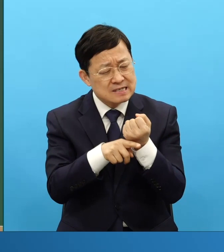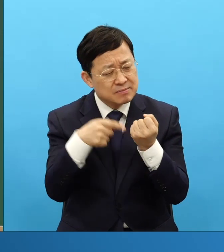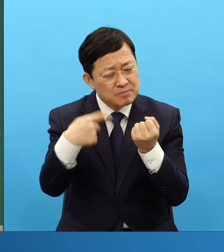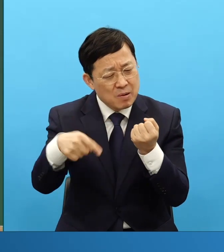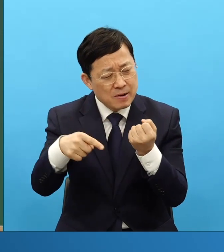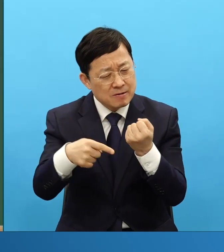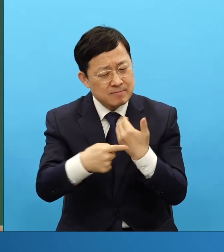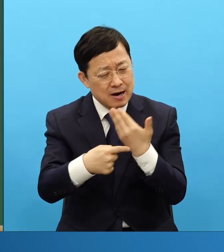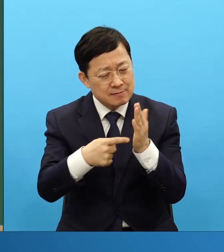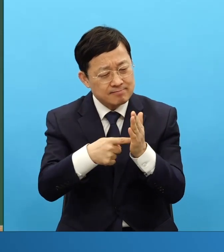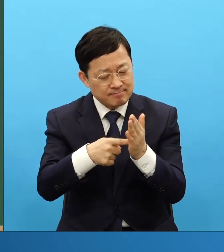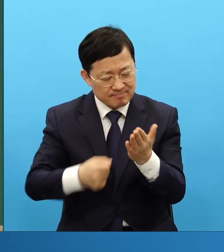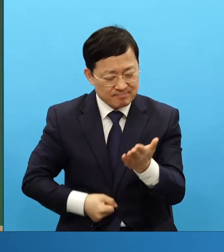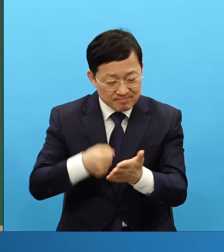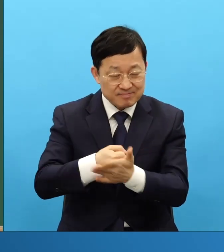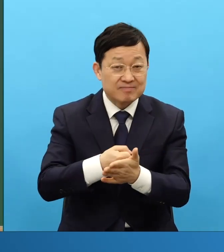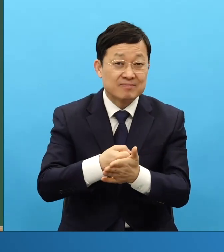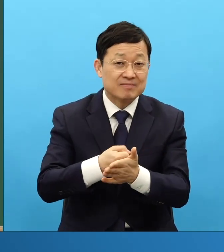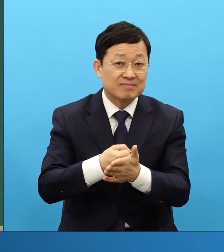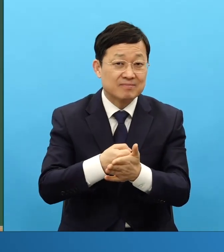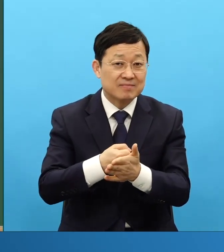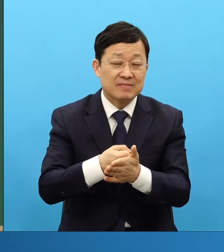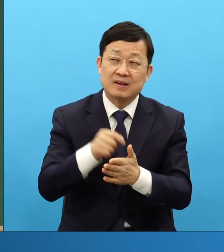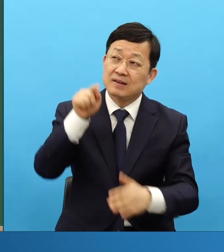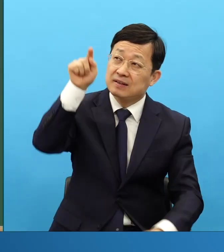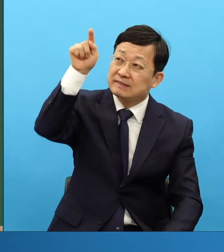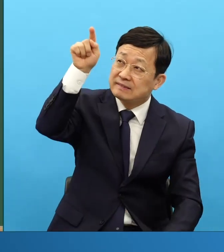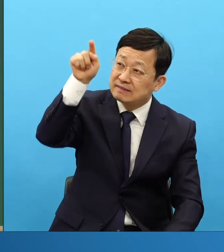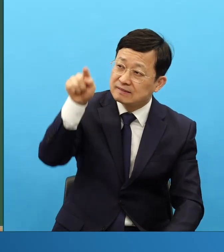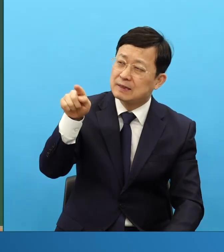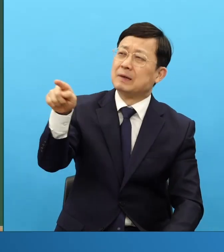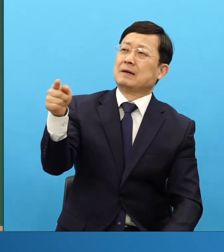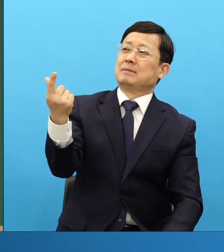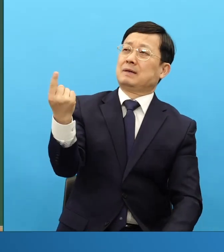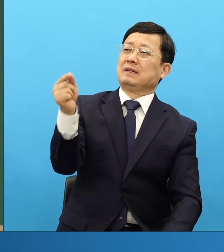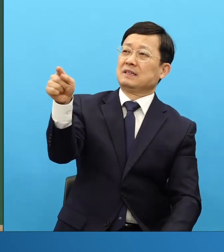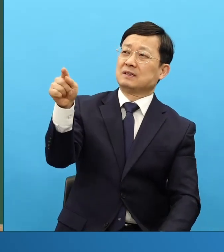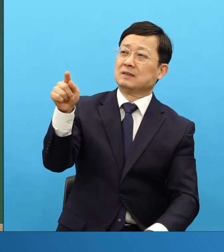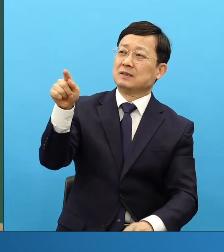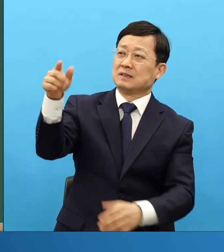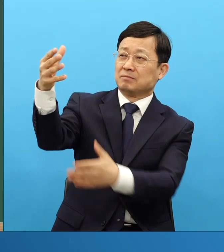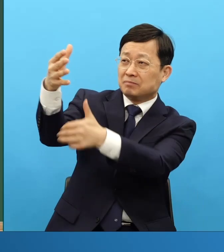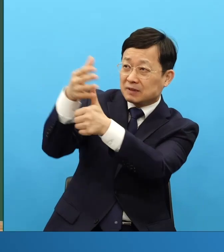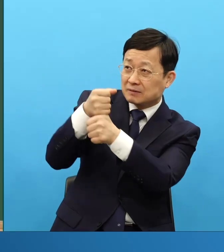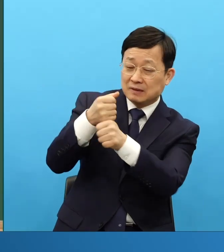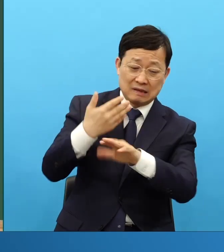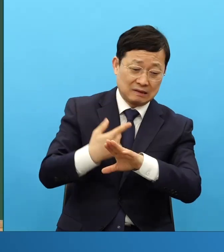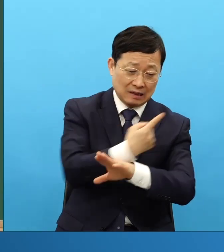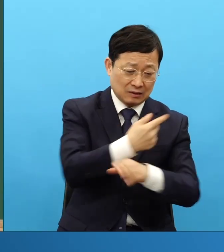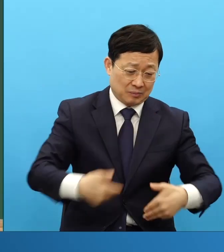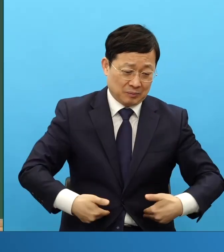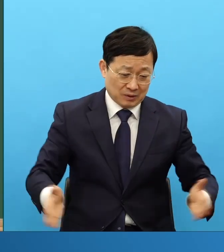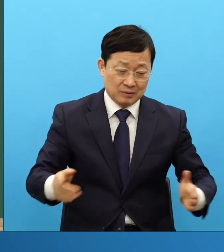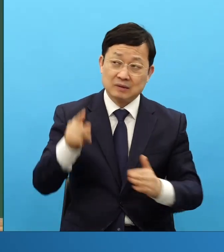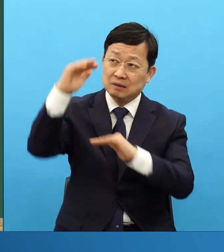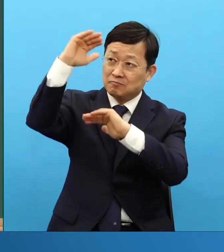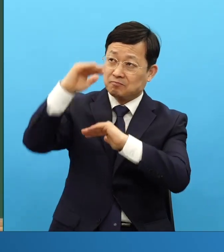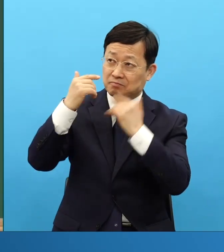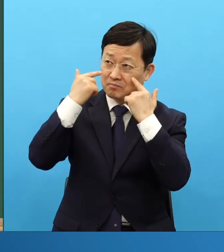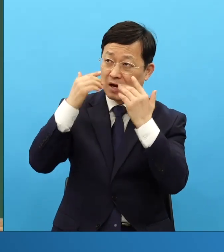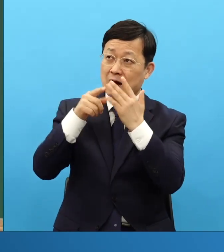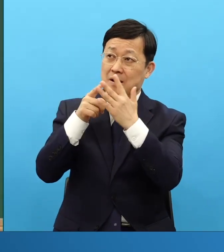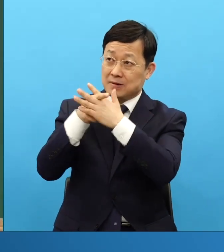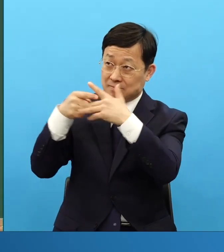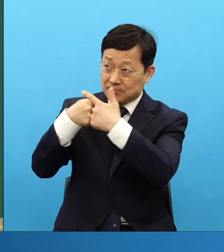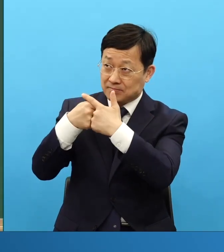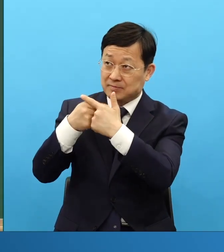8 through 9, it says they resolved in their hearts. 이거밖에 없다는 거 They 아니까요. realized that this was the only way. 그리고 이유도 아니까요. And they also knew the 이 reason.